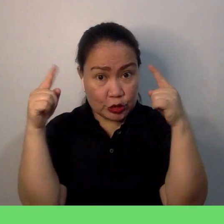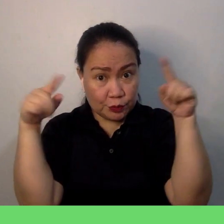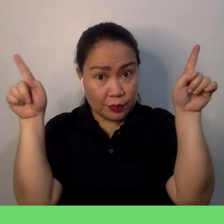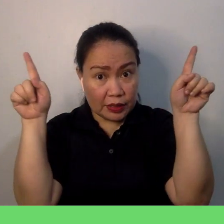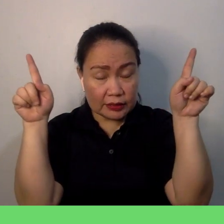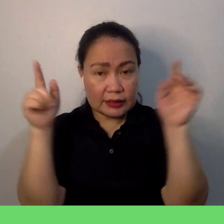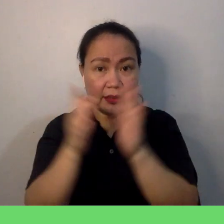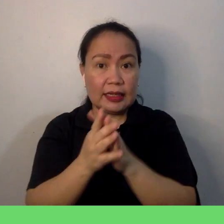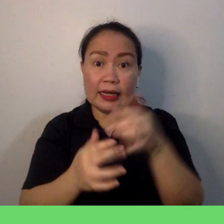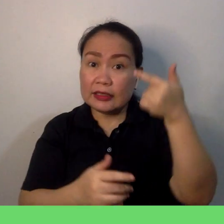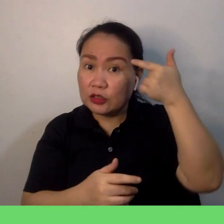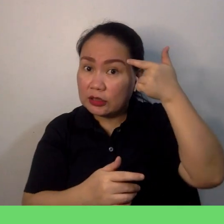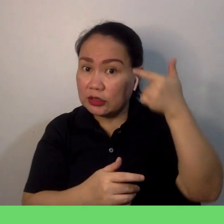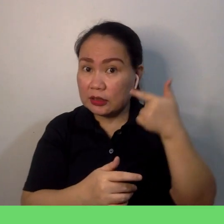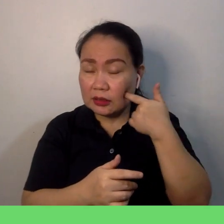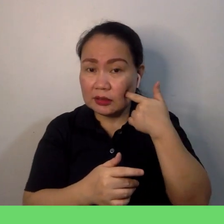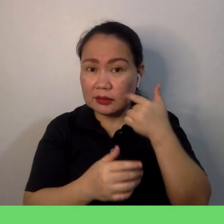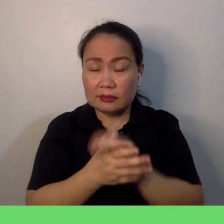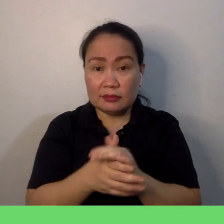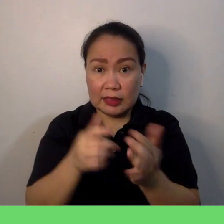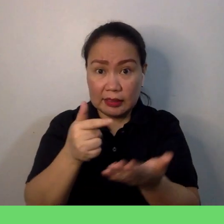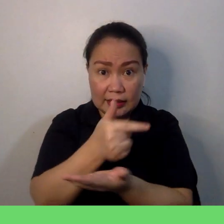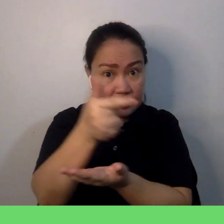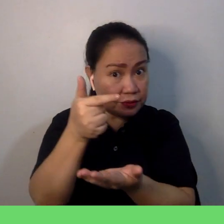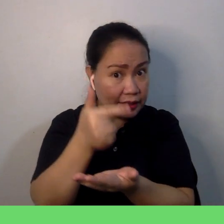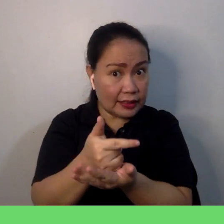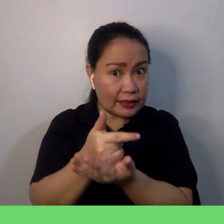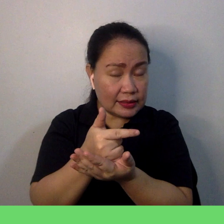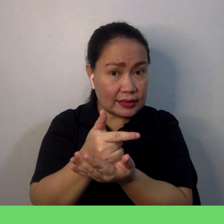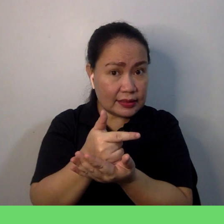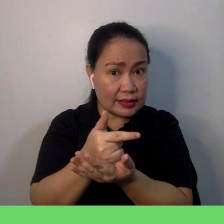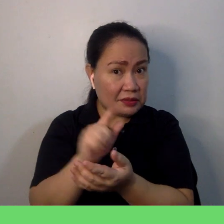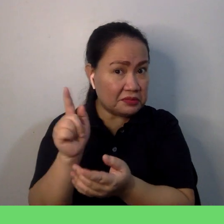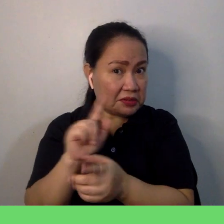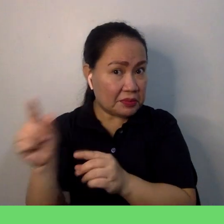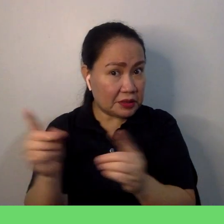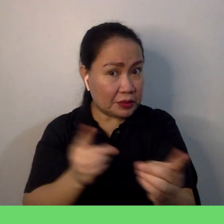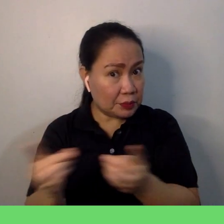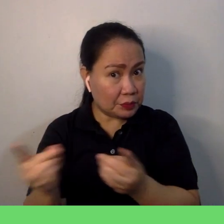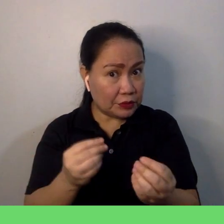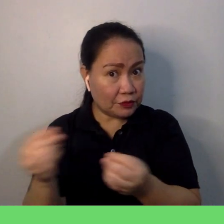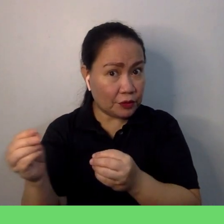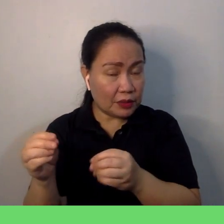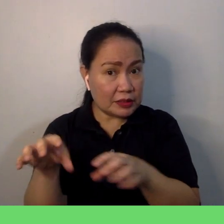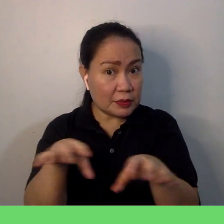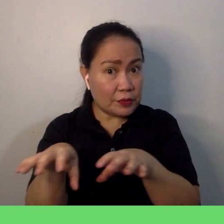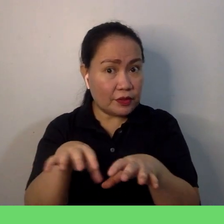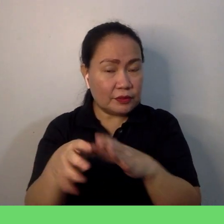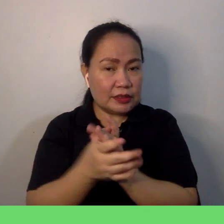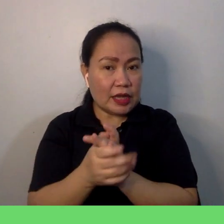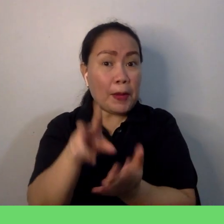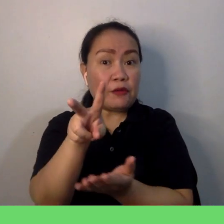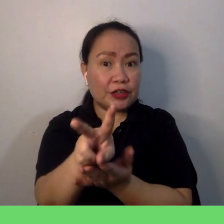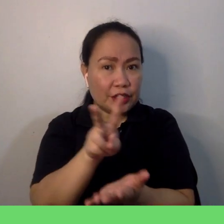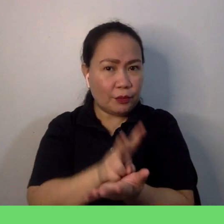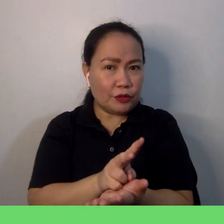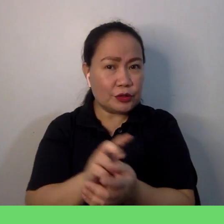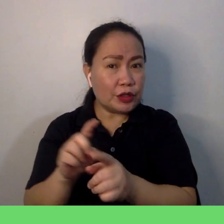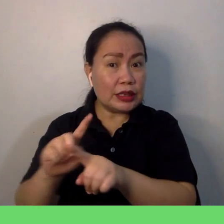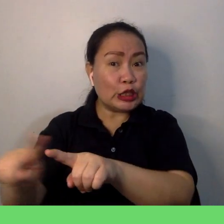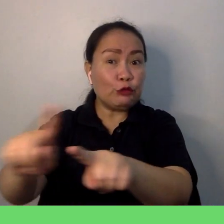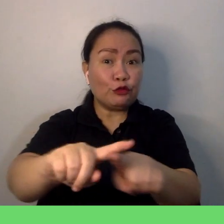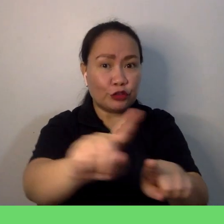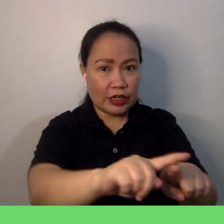the grades, the performance level. So yun po yung mga variables, kung ano yung